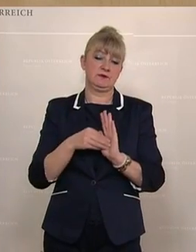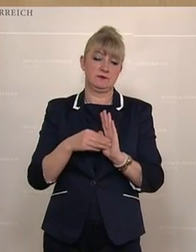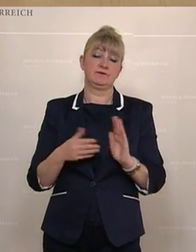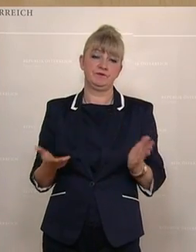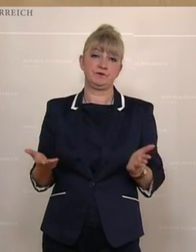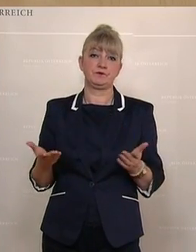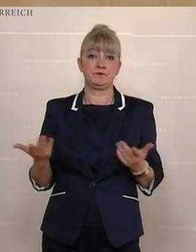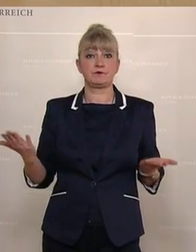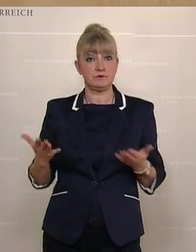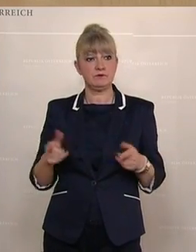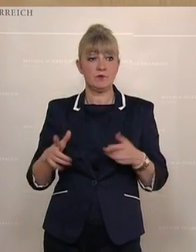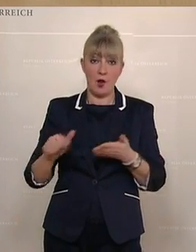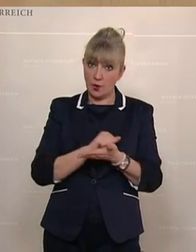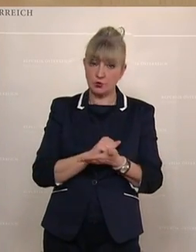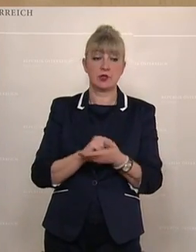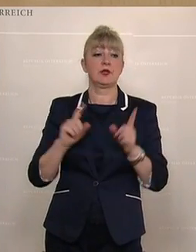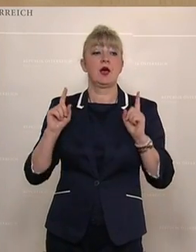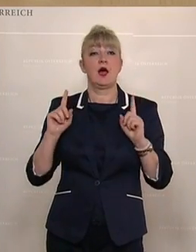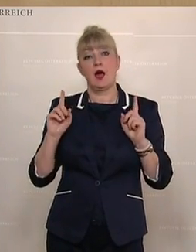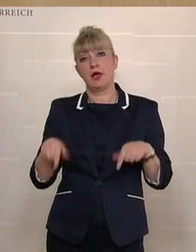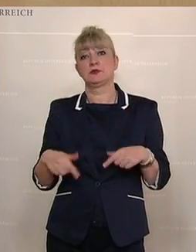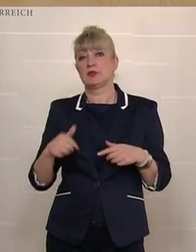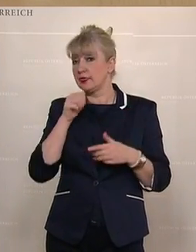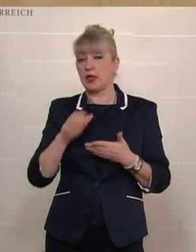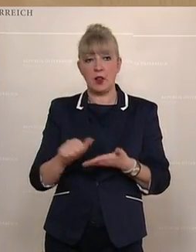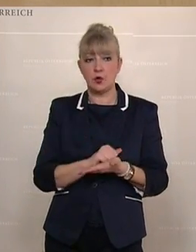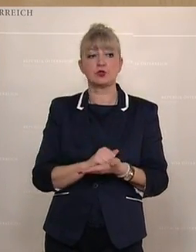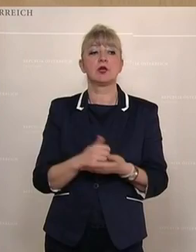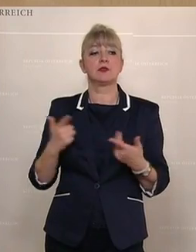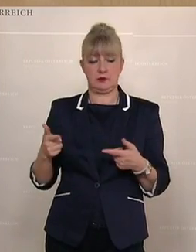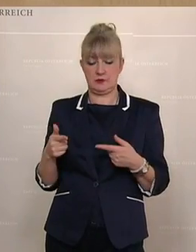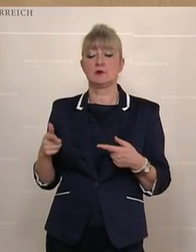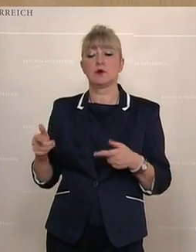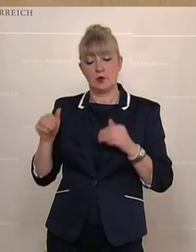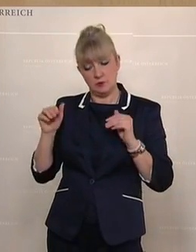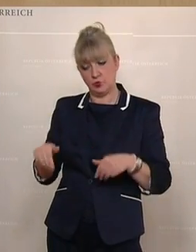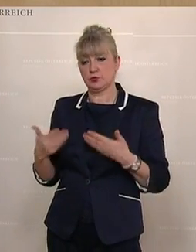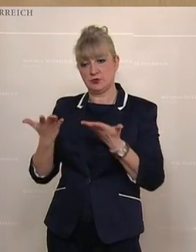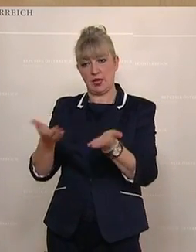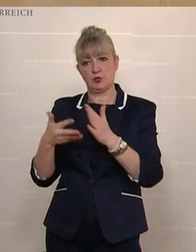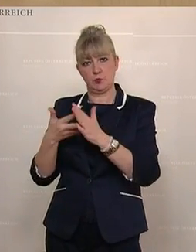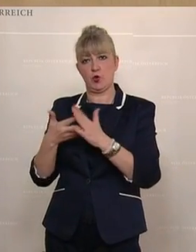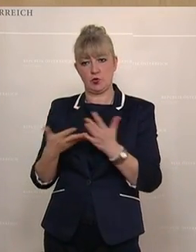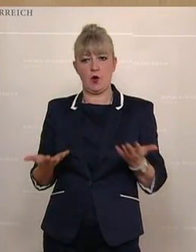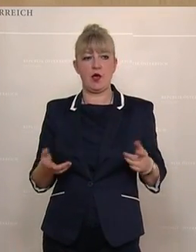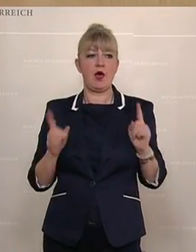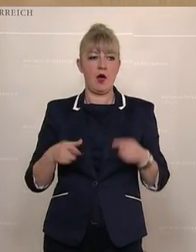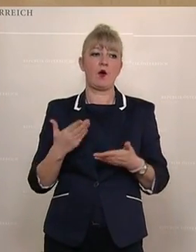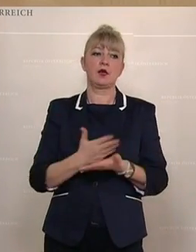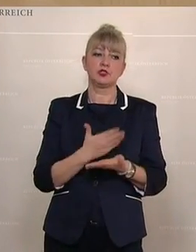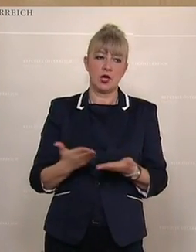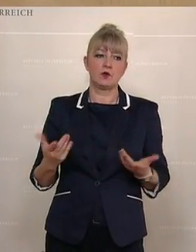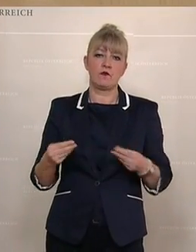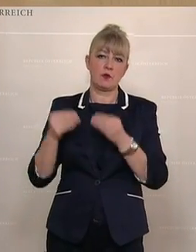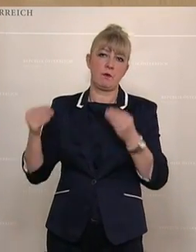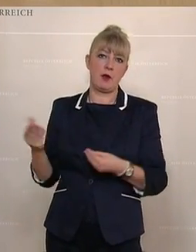vorgeschrieben, dass sowohl ein Löschen als auch ein Nichtlöschen einer Überprüfung zugänglich sein muss und damit auch die Entscheidung